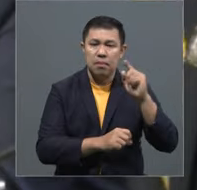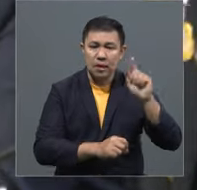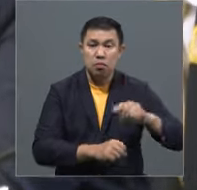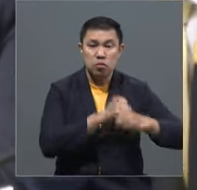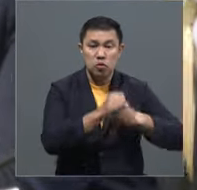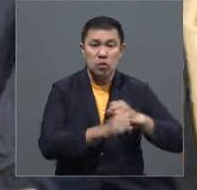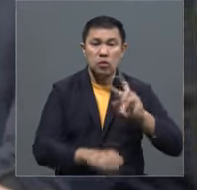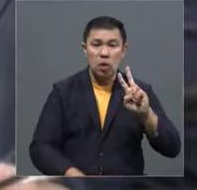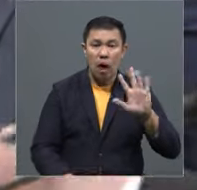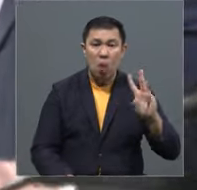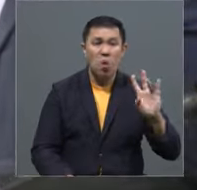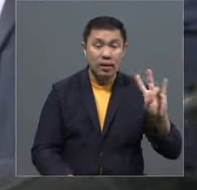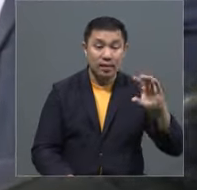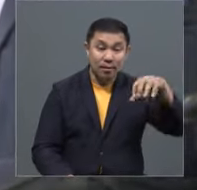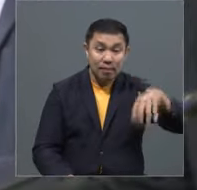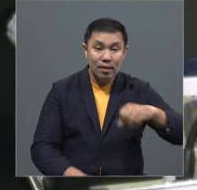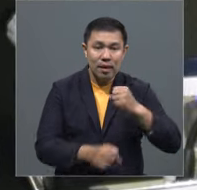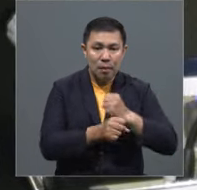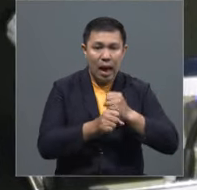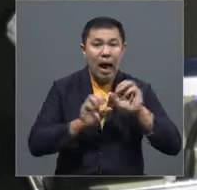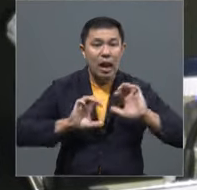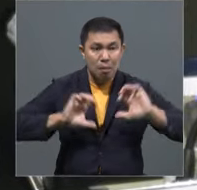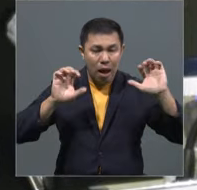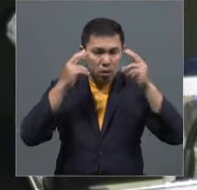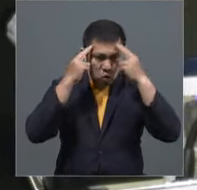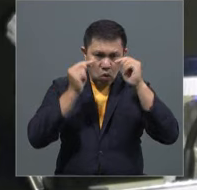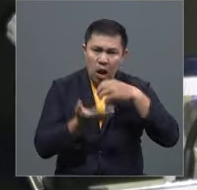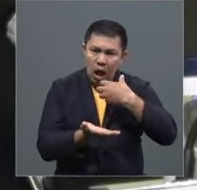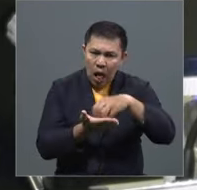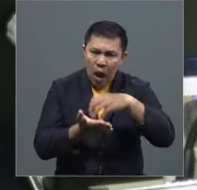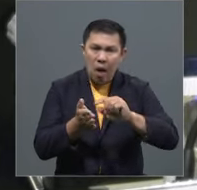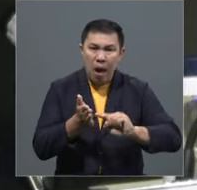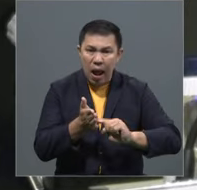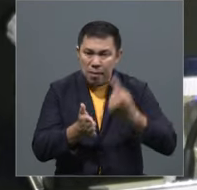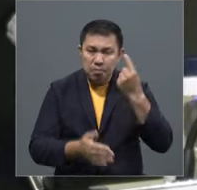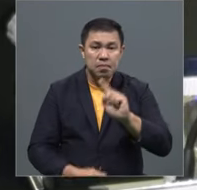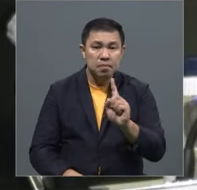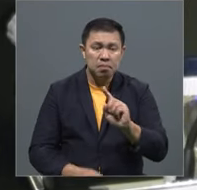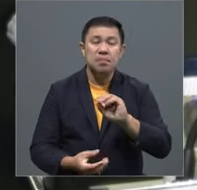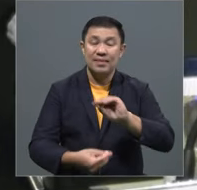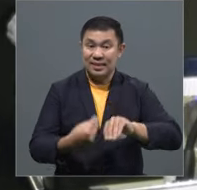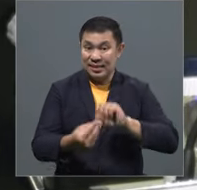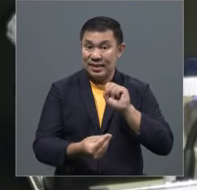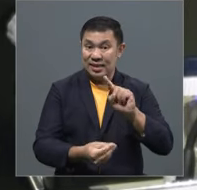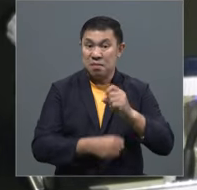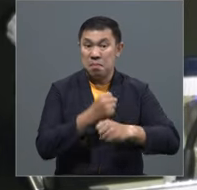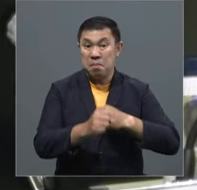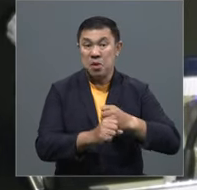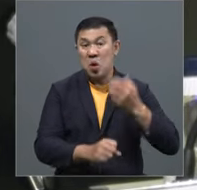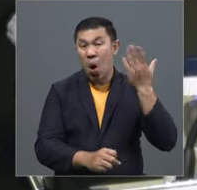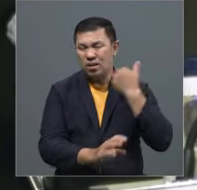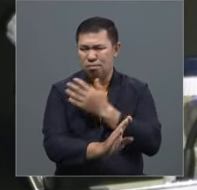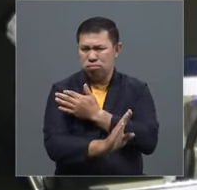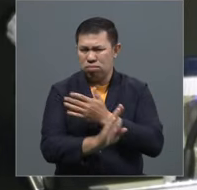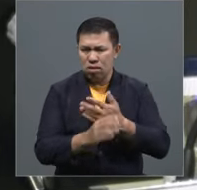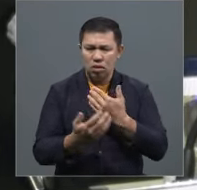ที่ทำเนียบรัฐบาลนะครับนายกรัฐมนตรีได้กล่าวในช่วงแรกของการประชุมนะครับว่าเศรษฐกิจในปีที่ผ่านๆมาเนี่ยต่ำ